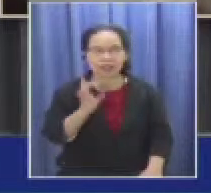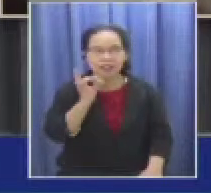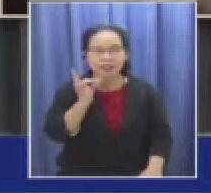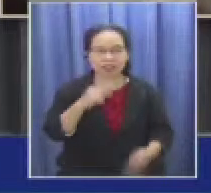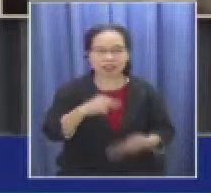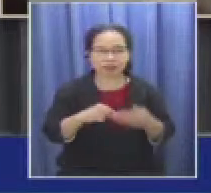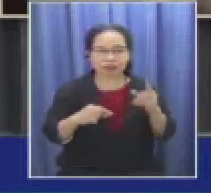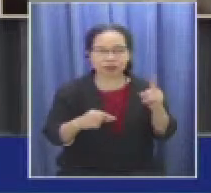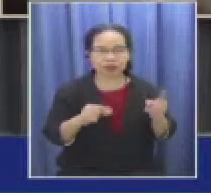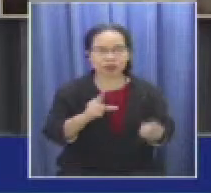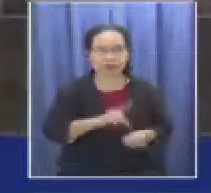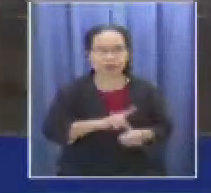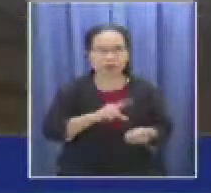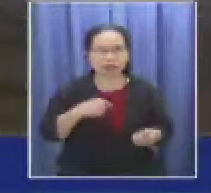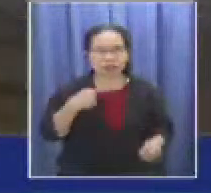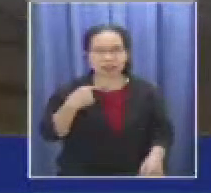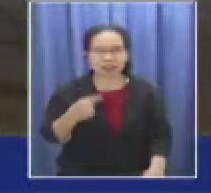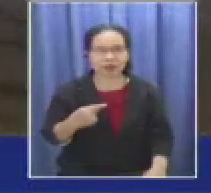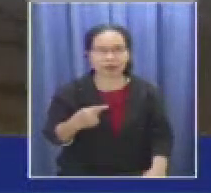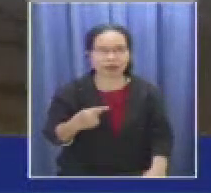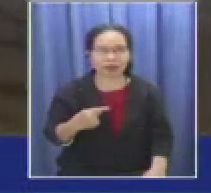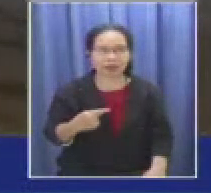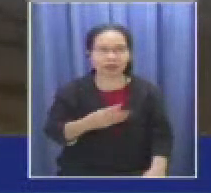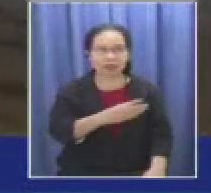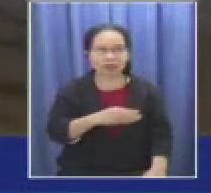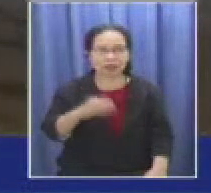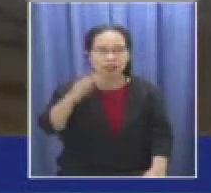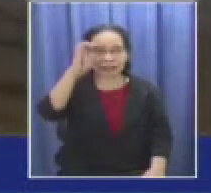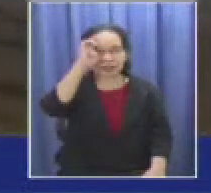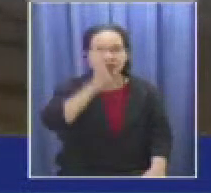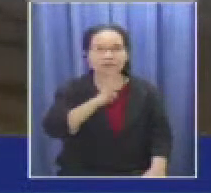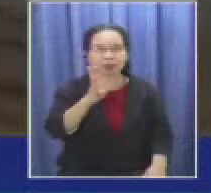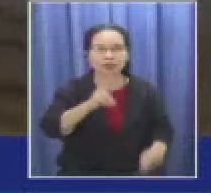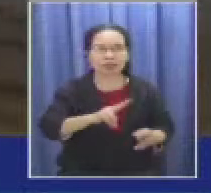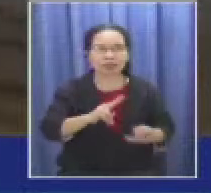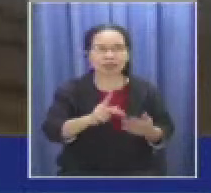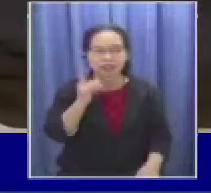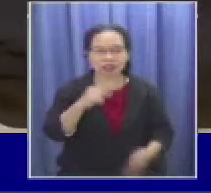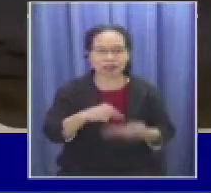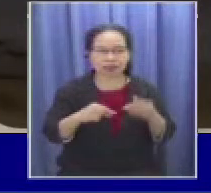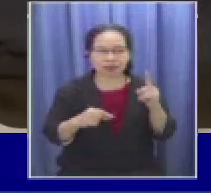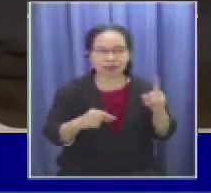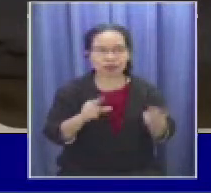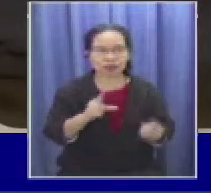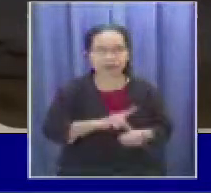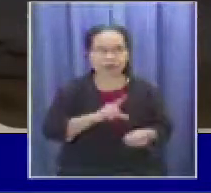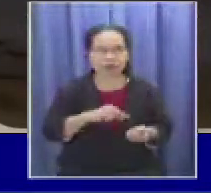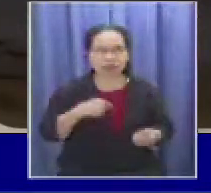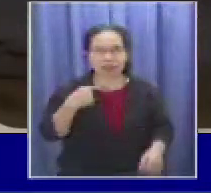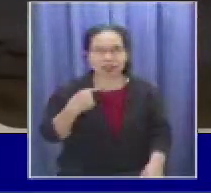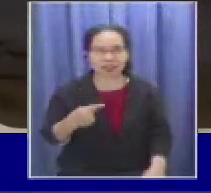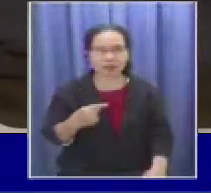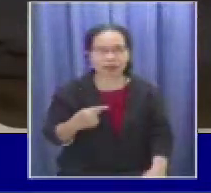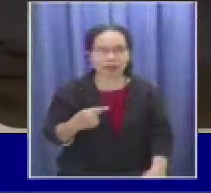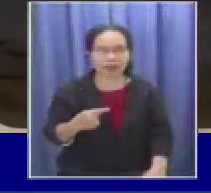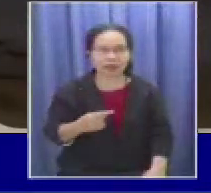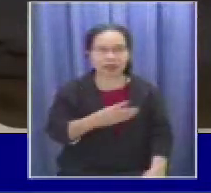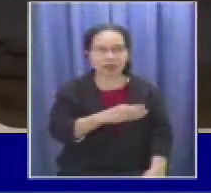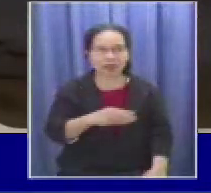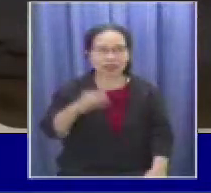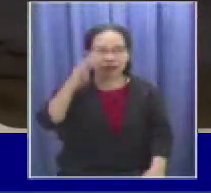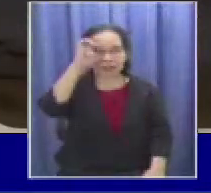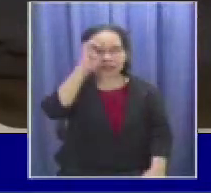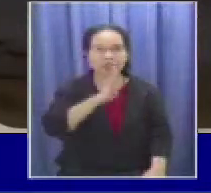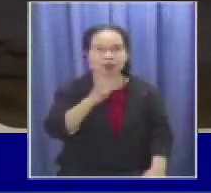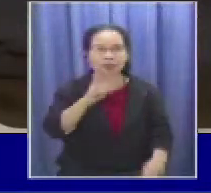kakakra mponsa ya adesoa e obrema no na awose ye bompa ye said Awurade Yesu Kristo na bebuo ne sie